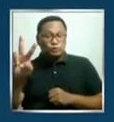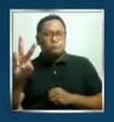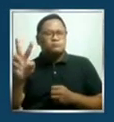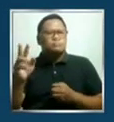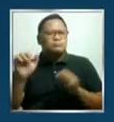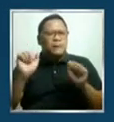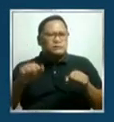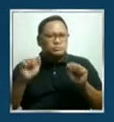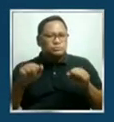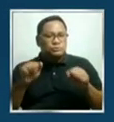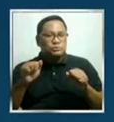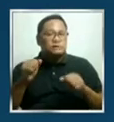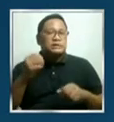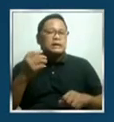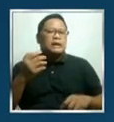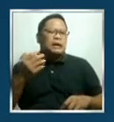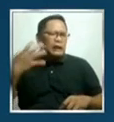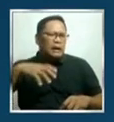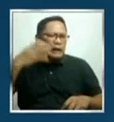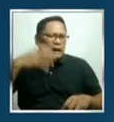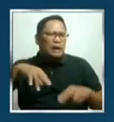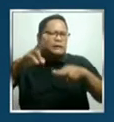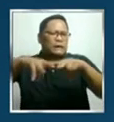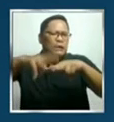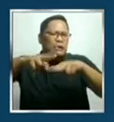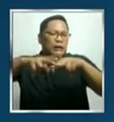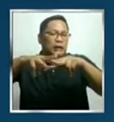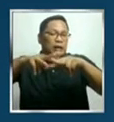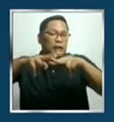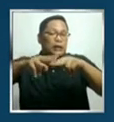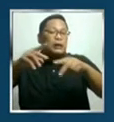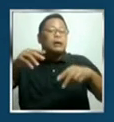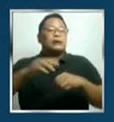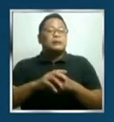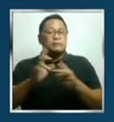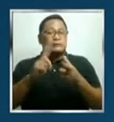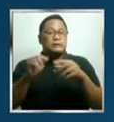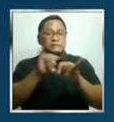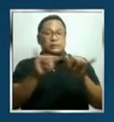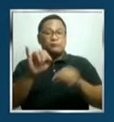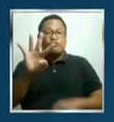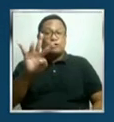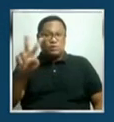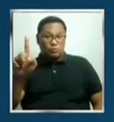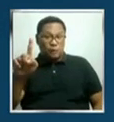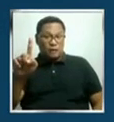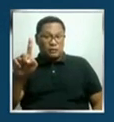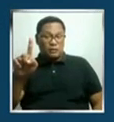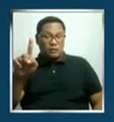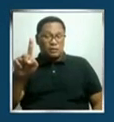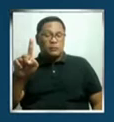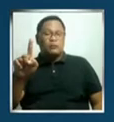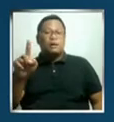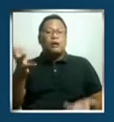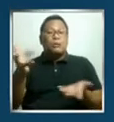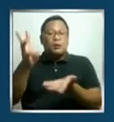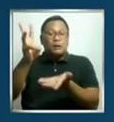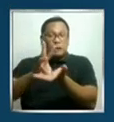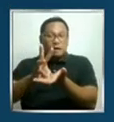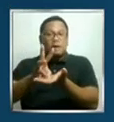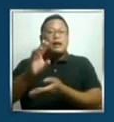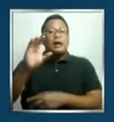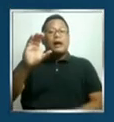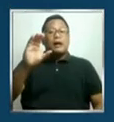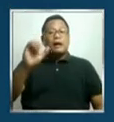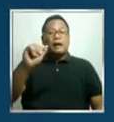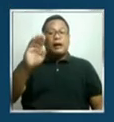posibleng damang init dyan sa Dagupan, Pangasinan ngayong weekend, at 41 degrees Celsius naman ang inaasahang heat index sa may